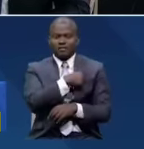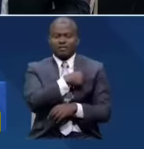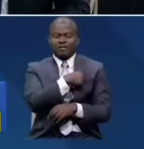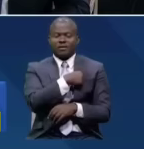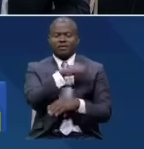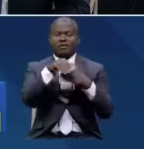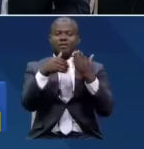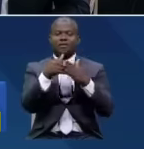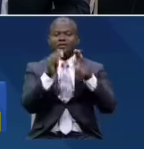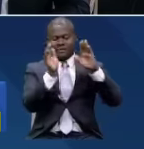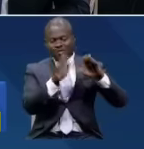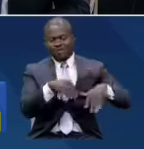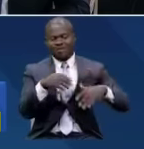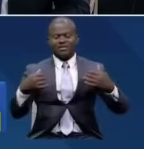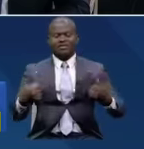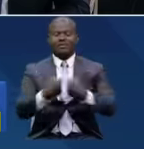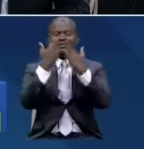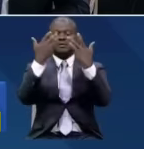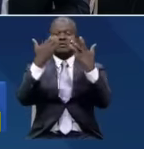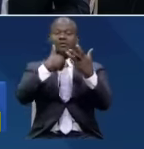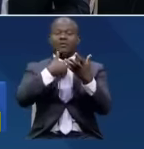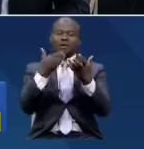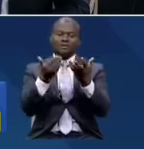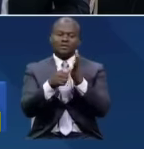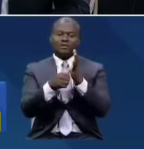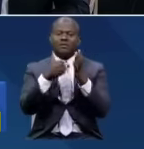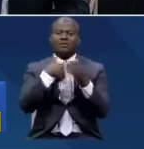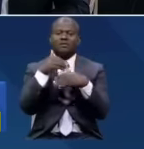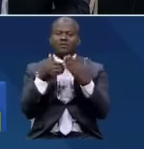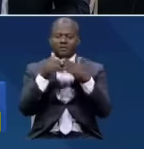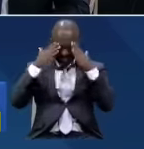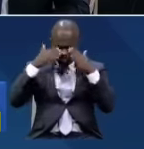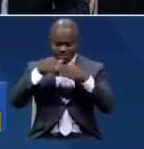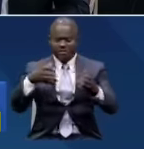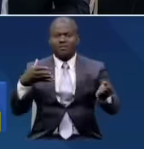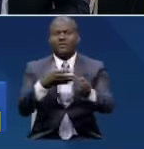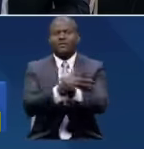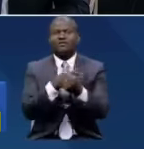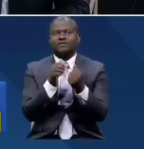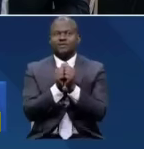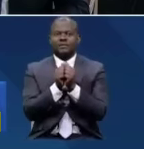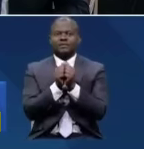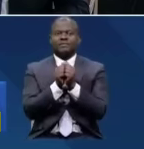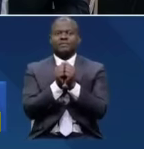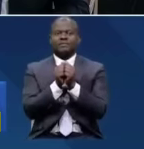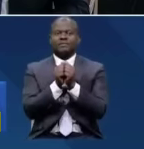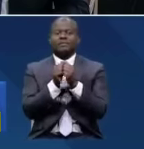adufashe yadufashije byiza akomeze adufashe dukomeze tubane nawe kandi twifuza